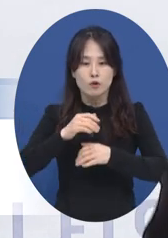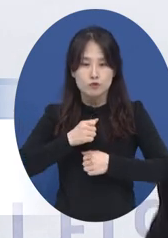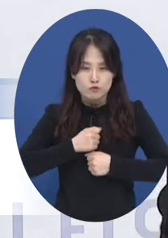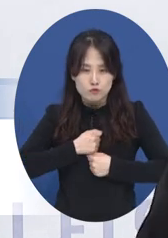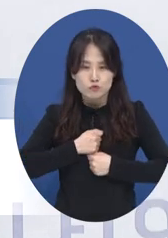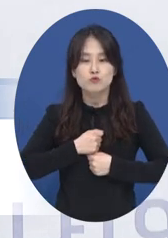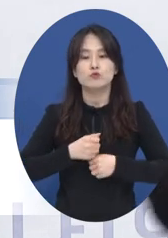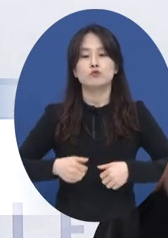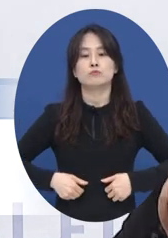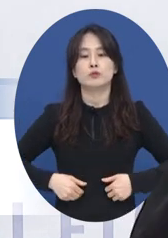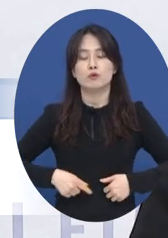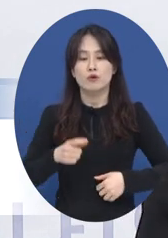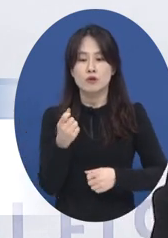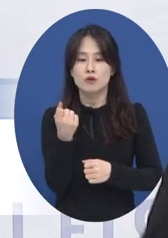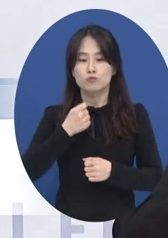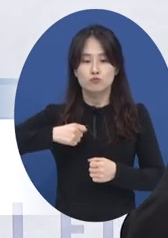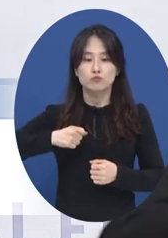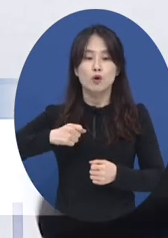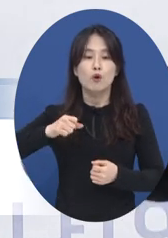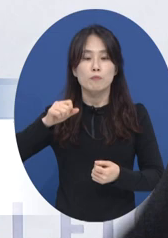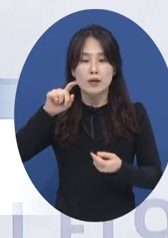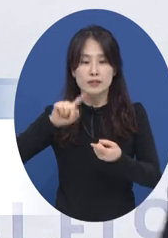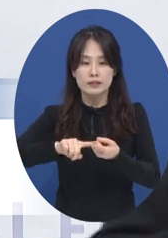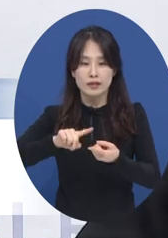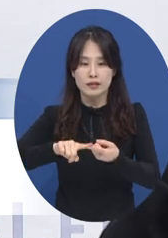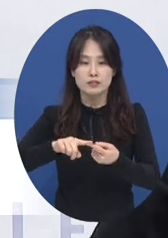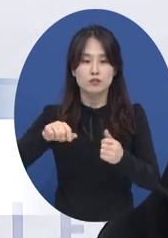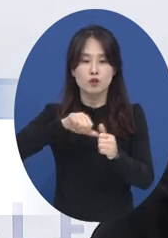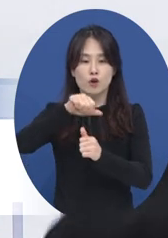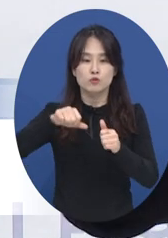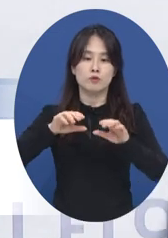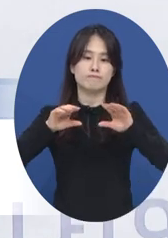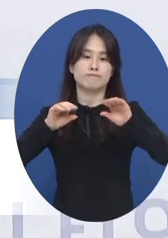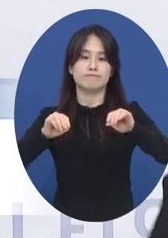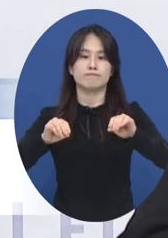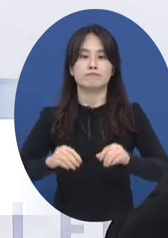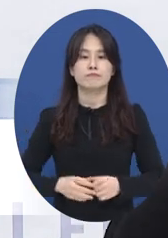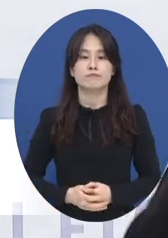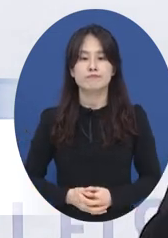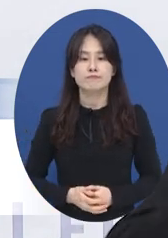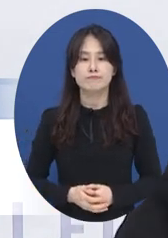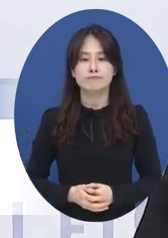하고 이를 준수하지 않는 적폐 영업을 금지합니다.